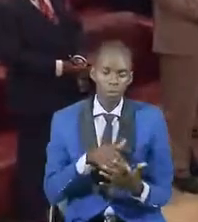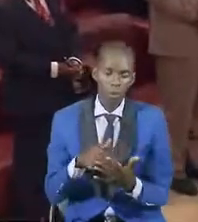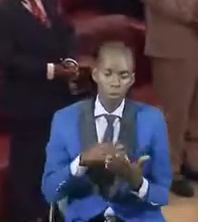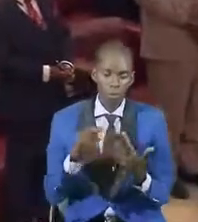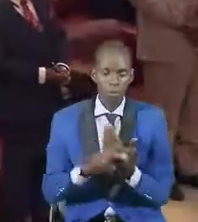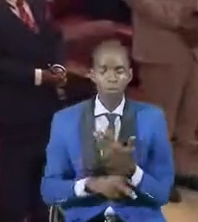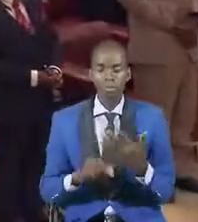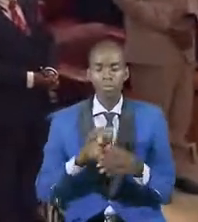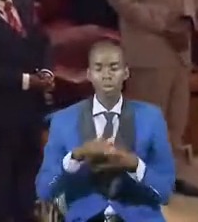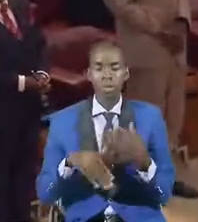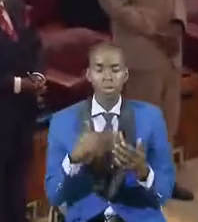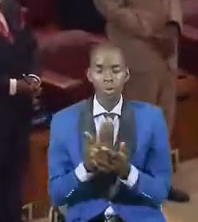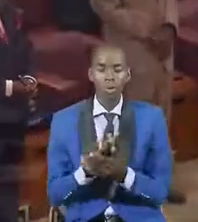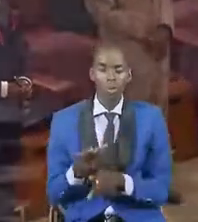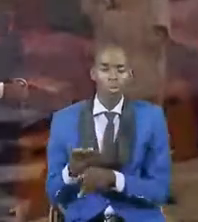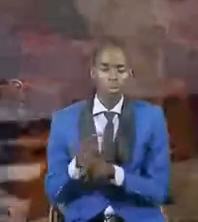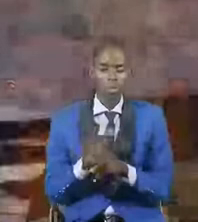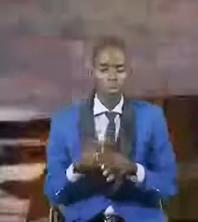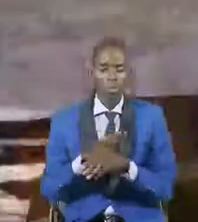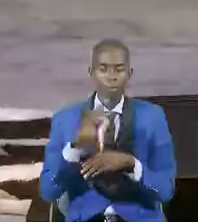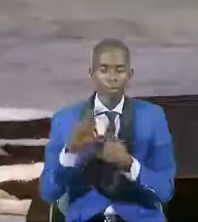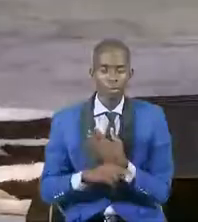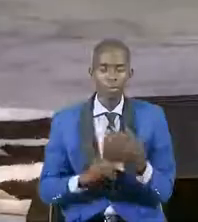toute crainte, toute